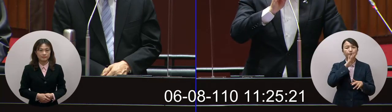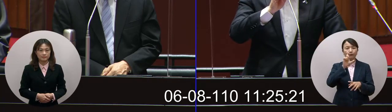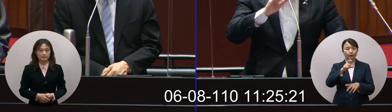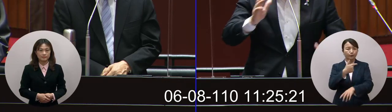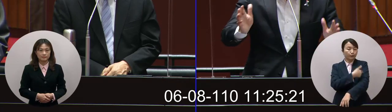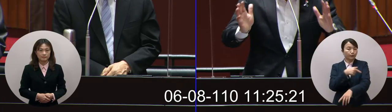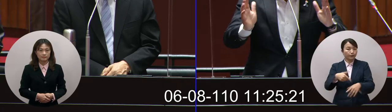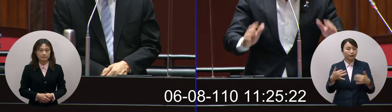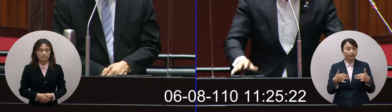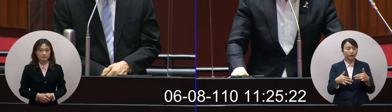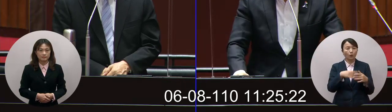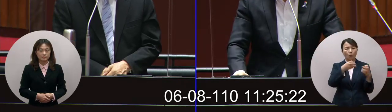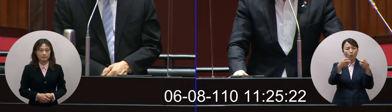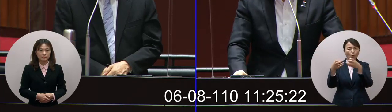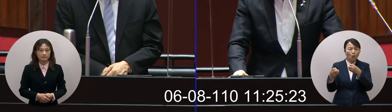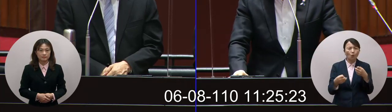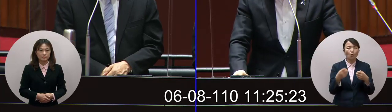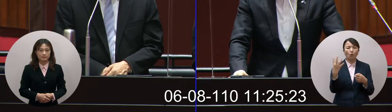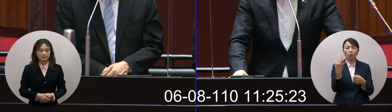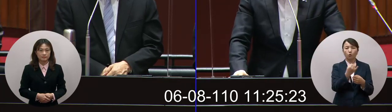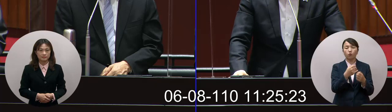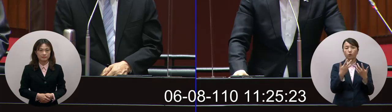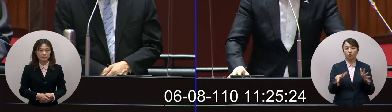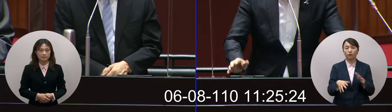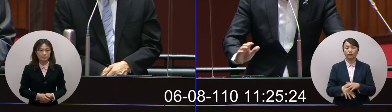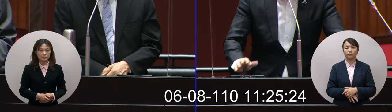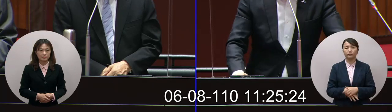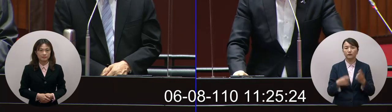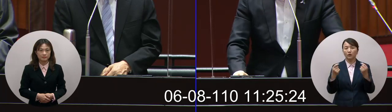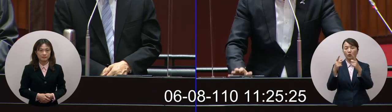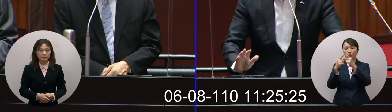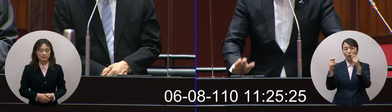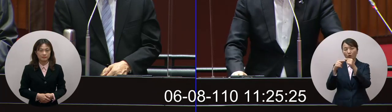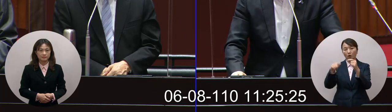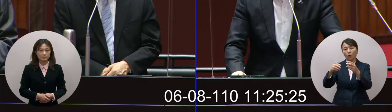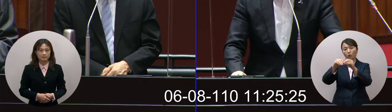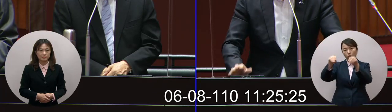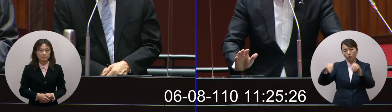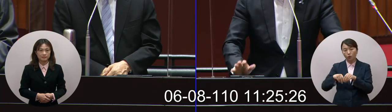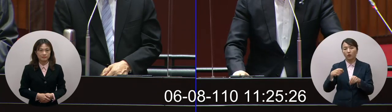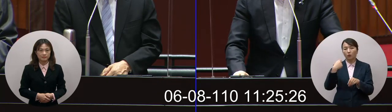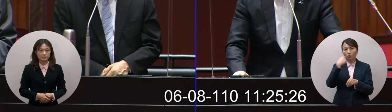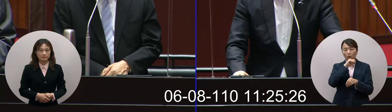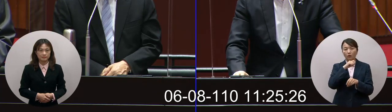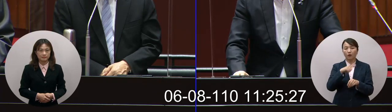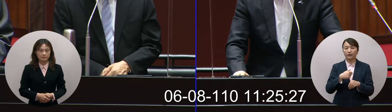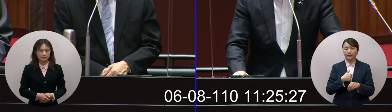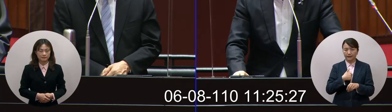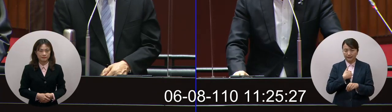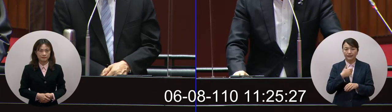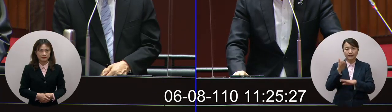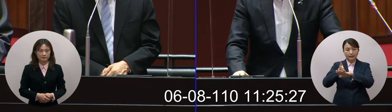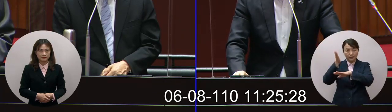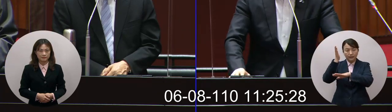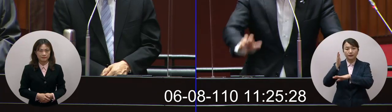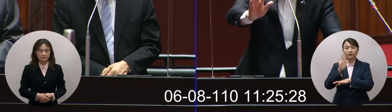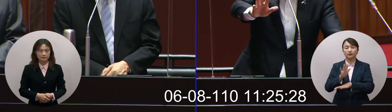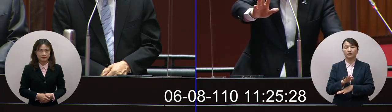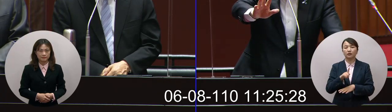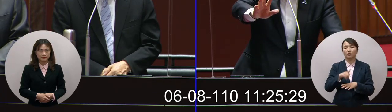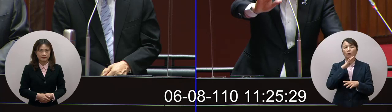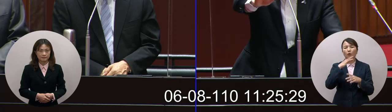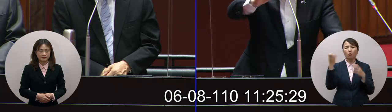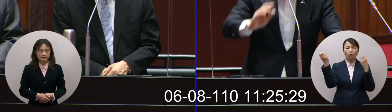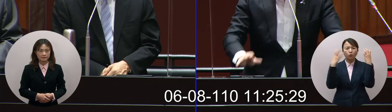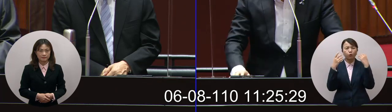题啦吼，大家讨论够济。日本啊，这个上岸疫苗啊，咱真正实在是吼非常感谢。迄谣